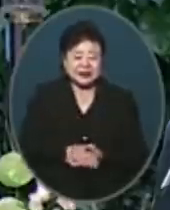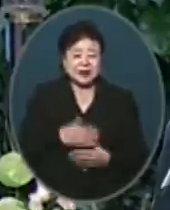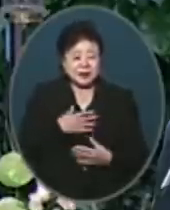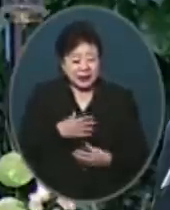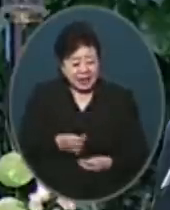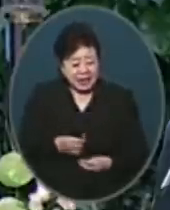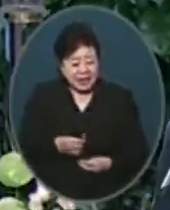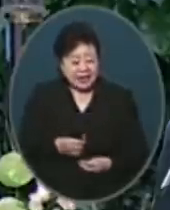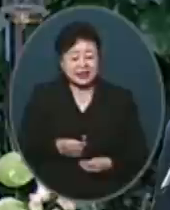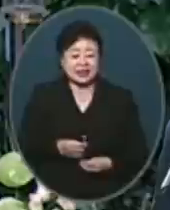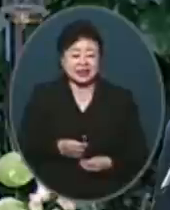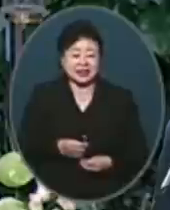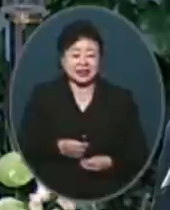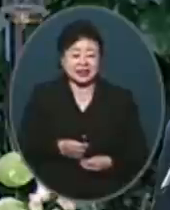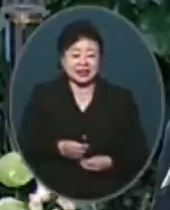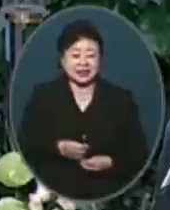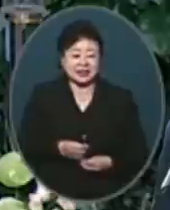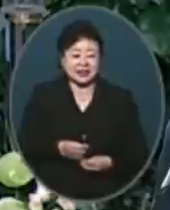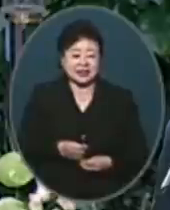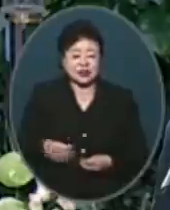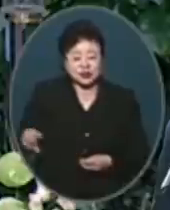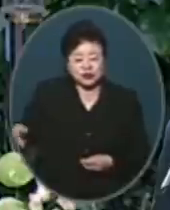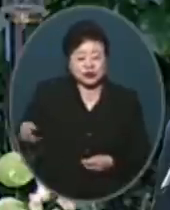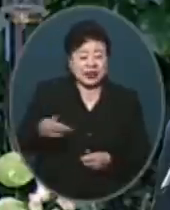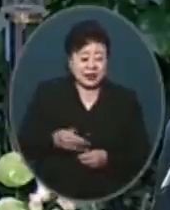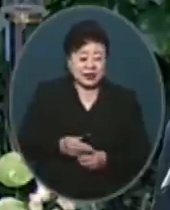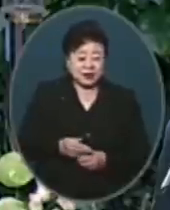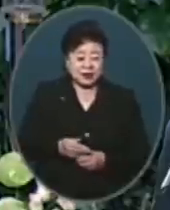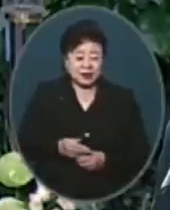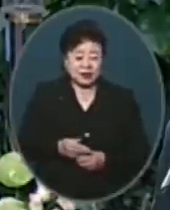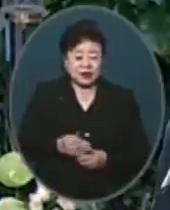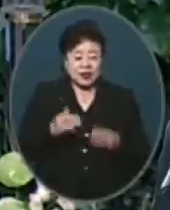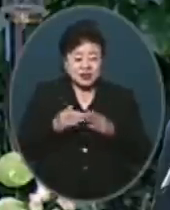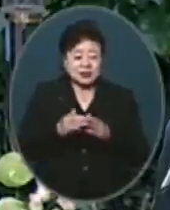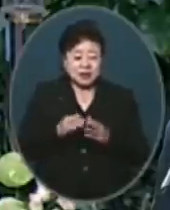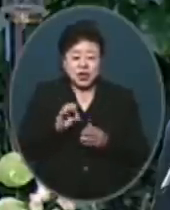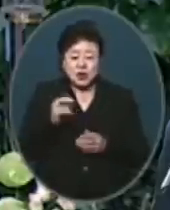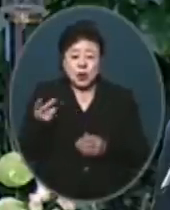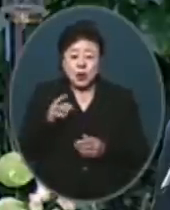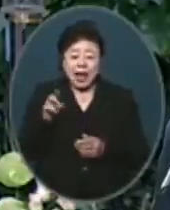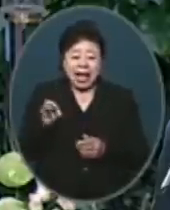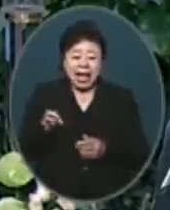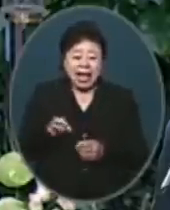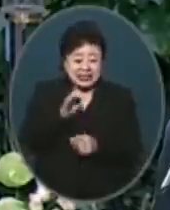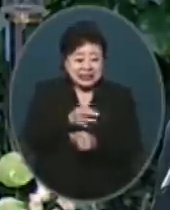편하게 용변을 보라고 집집마다 요강을 싸주었었습니다.